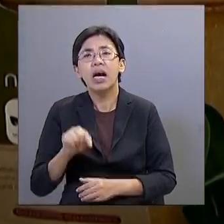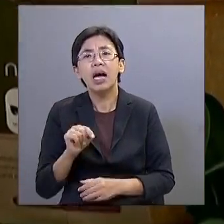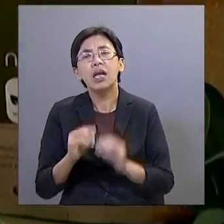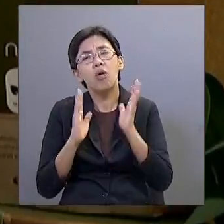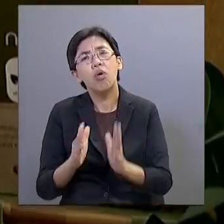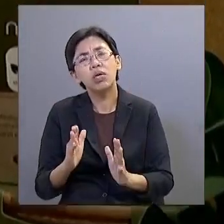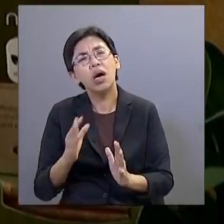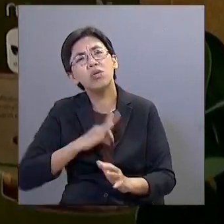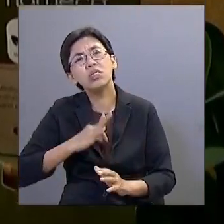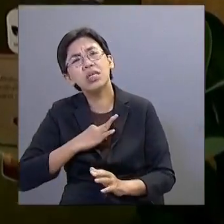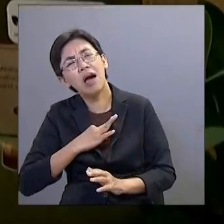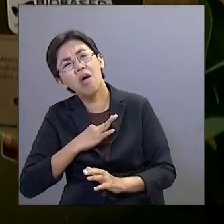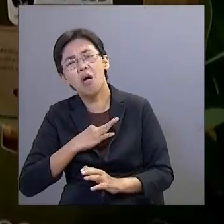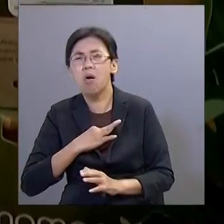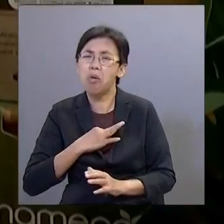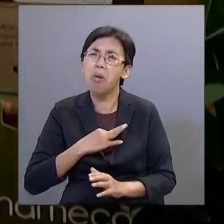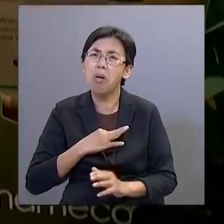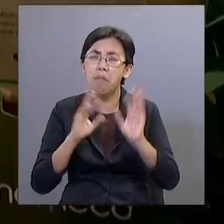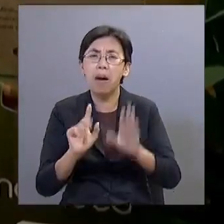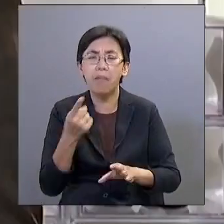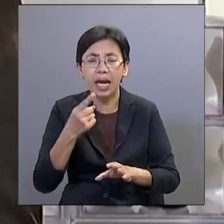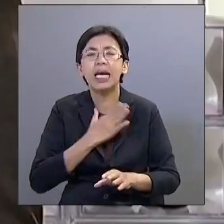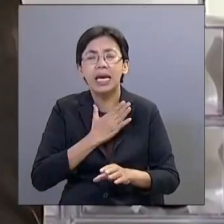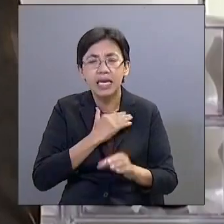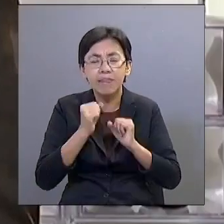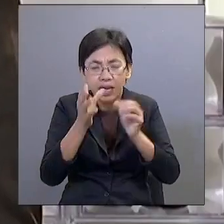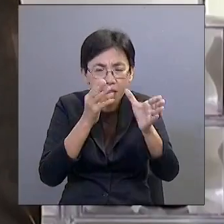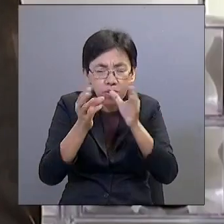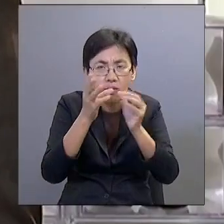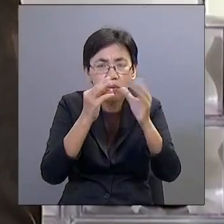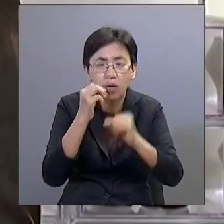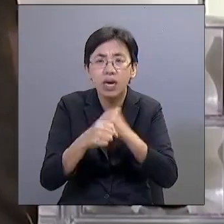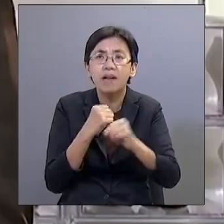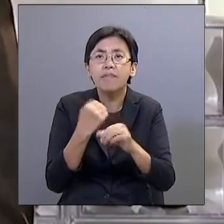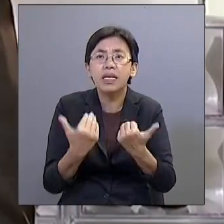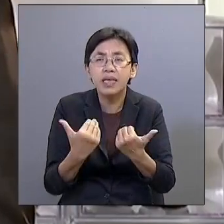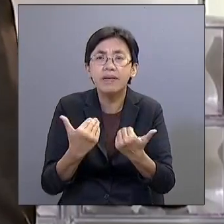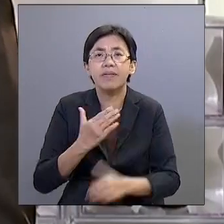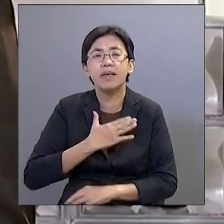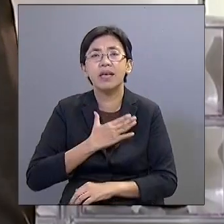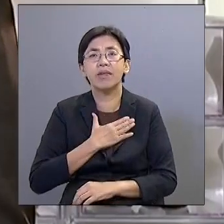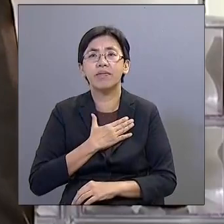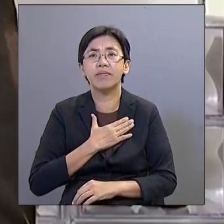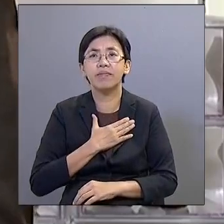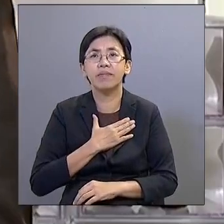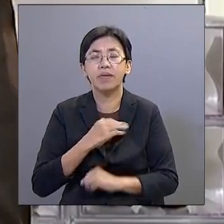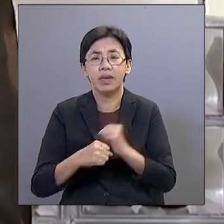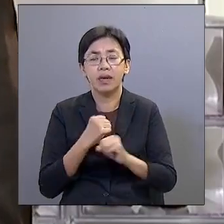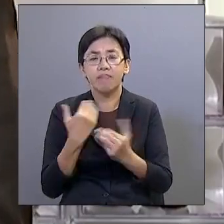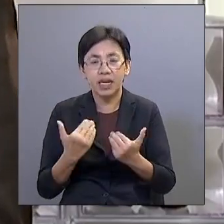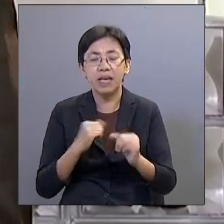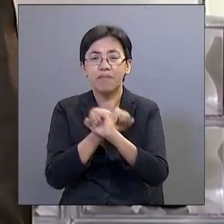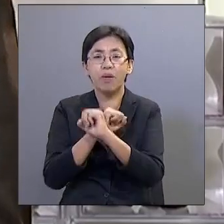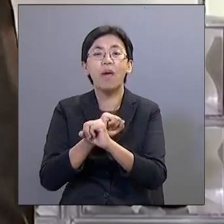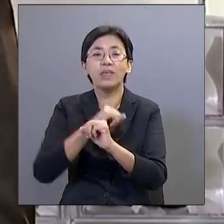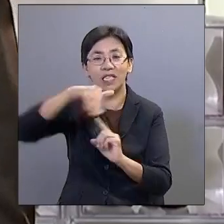ากเลยทุกครั้งทุกปีที่ผ่านไปมันคือการเรียนรู้ของคนทุกคนเลยบางทีปีนี้บอกว่าเฮ้ยเรารักษาสิ่งแวดล้อมเรา